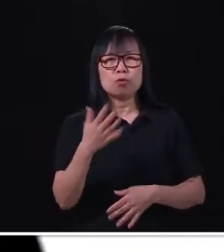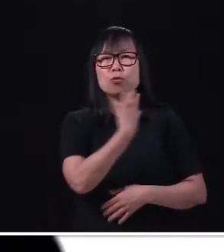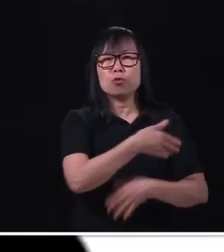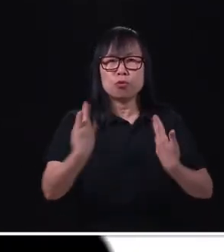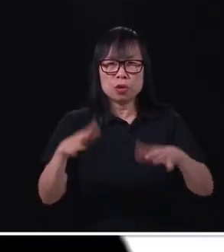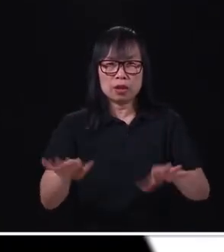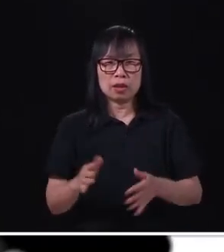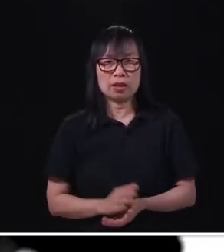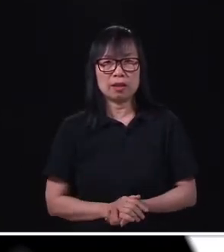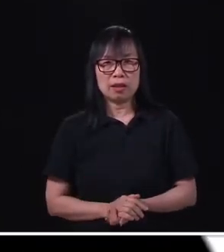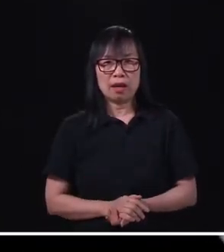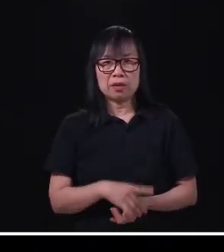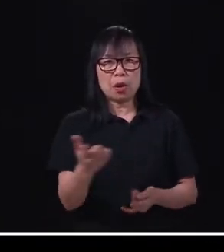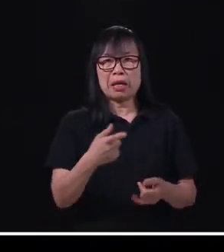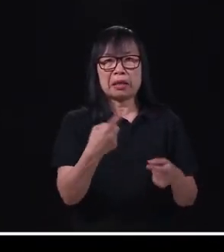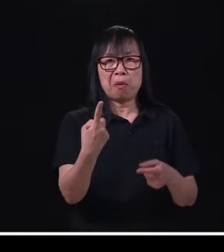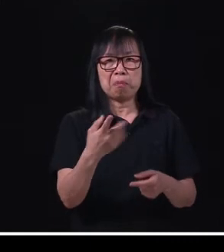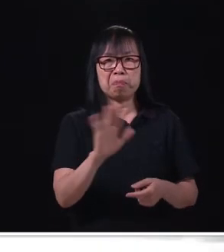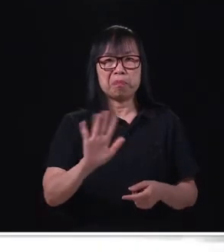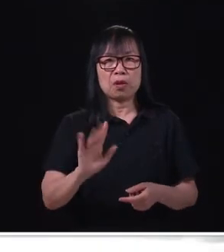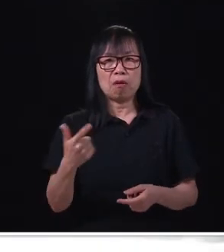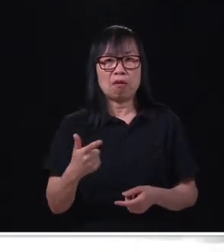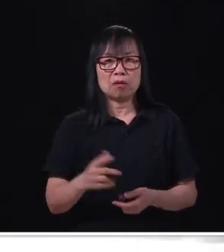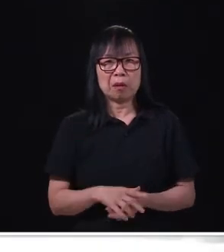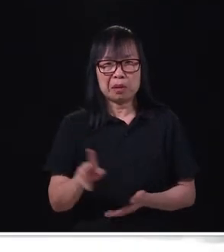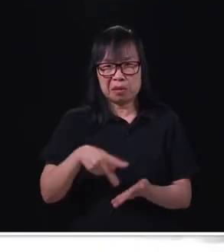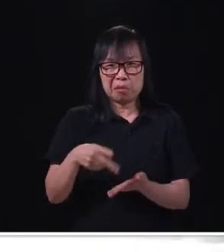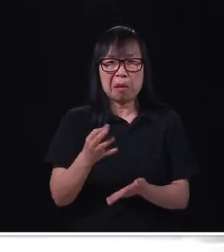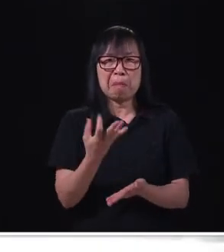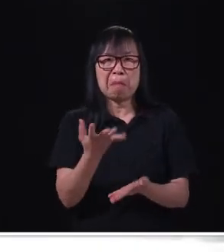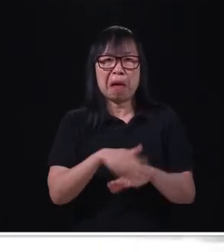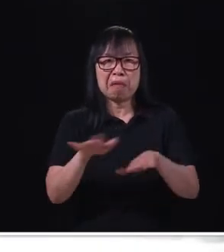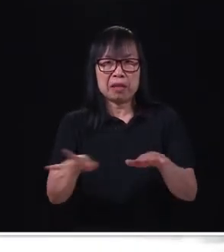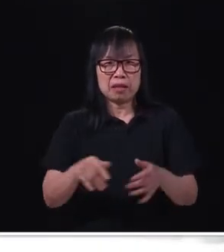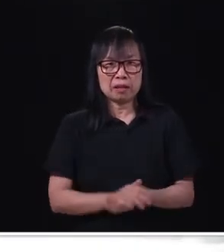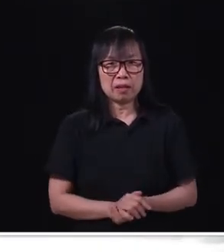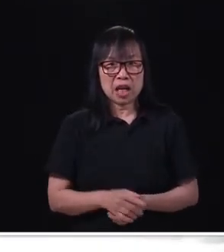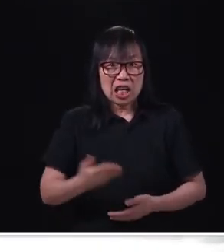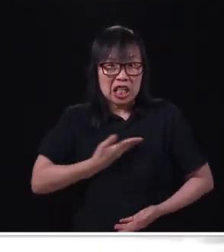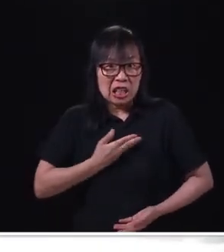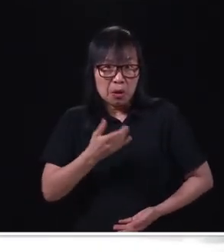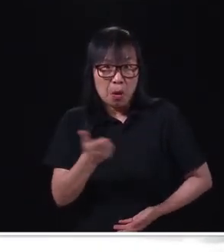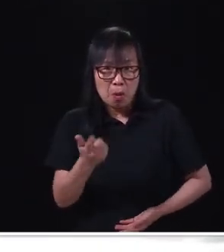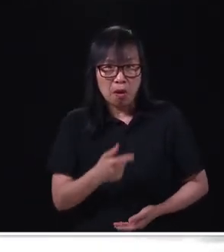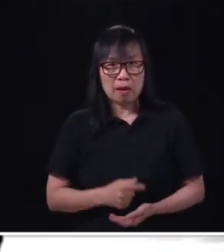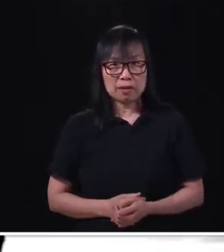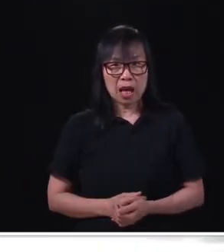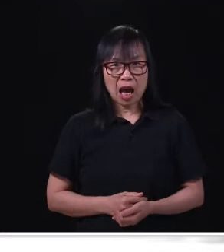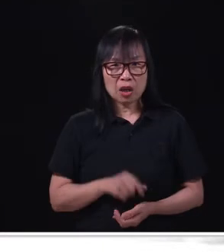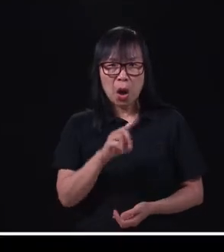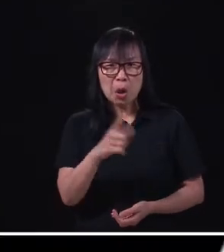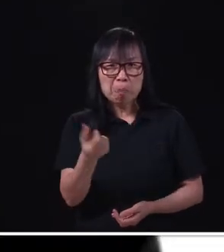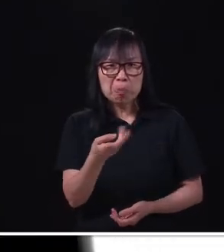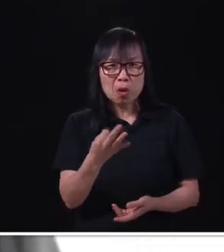咪罢就咯，多你一个唔多，又唔系跳得好。 喂，你讲咩啊？ 我忍咗你好耐啦，成日都阿芝